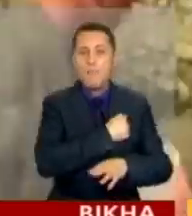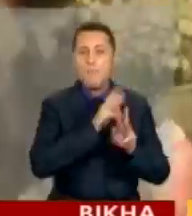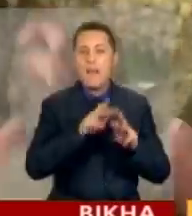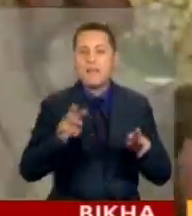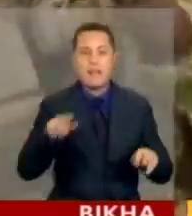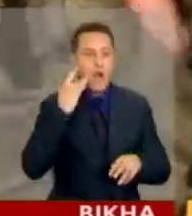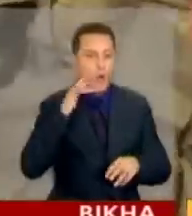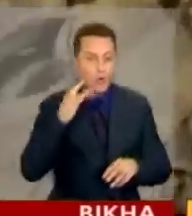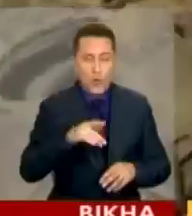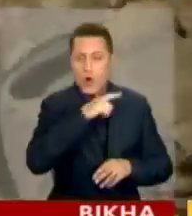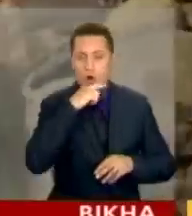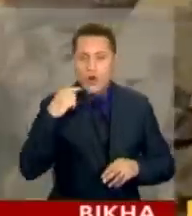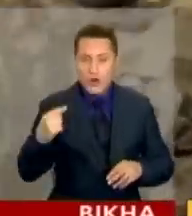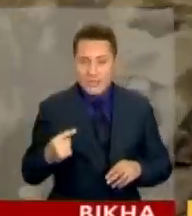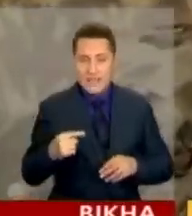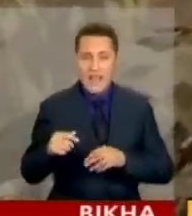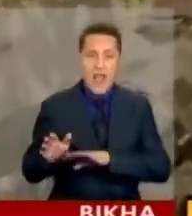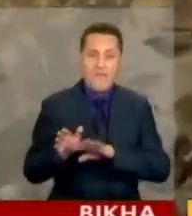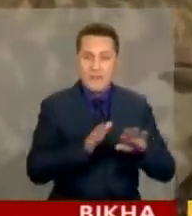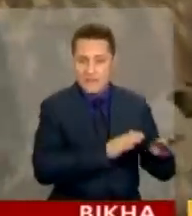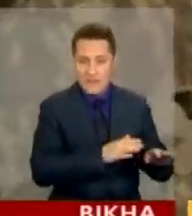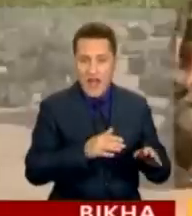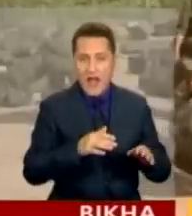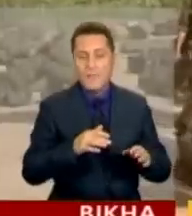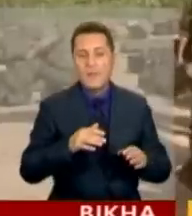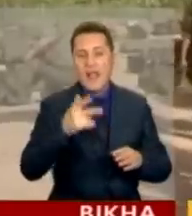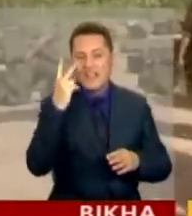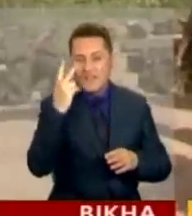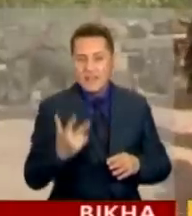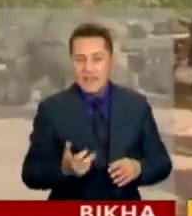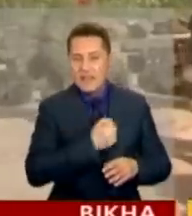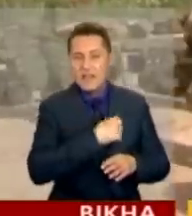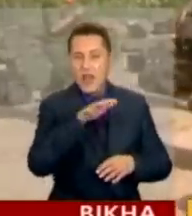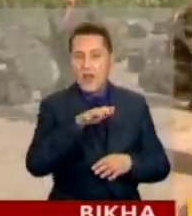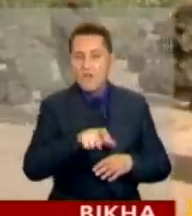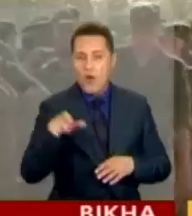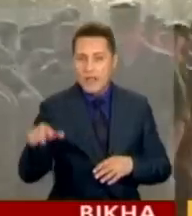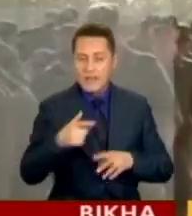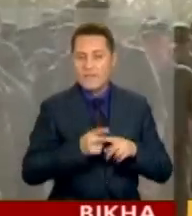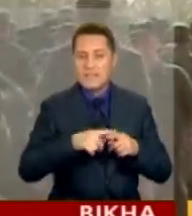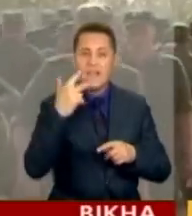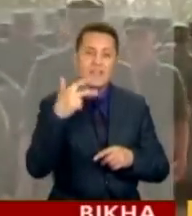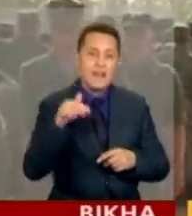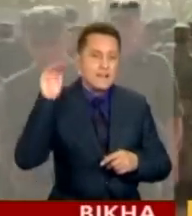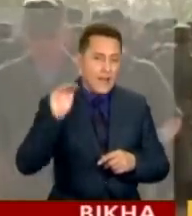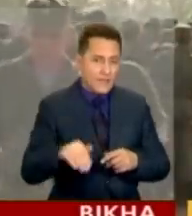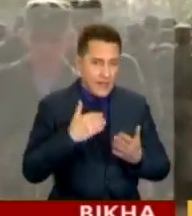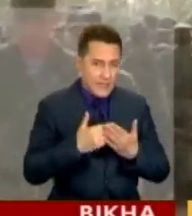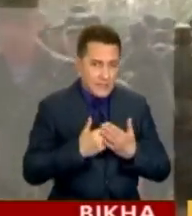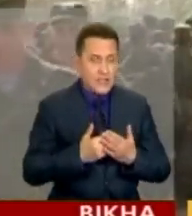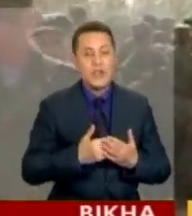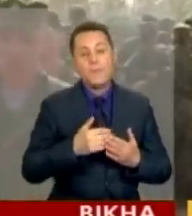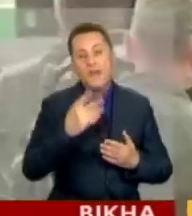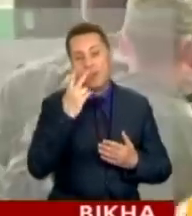кажуть, Росія відвела на місця постійної дислокації у глиб країни принаймні 2/3 вояків, а це зо 30 тисяч. Ще від 2